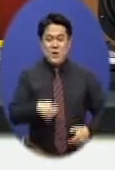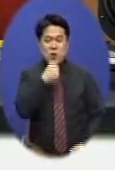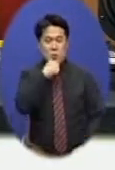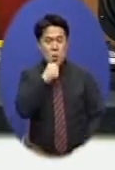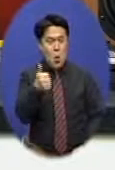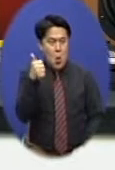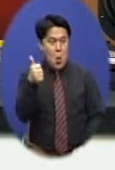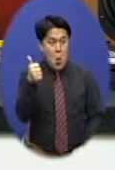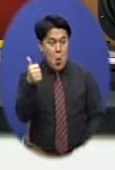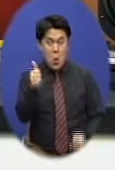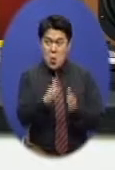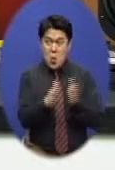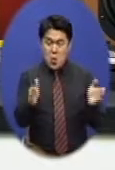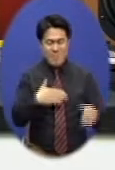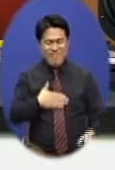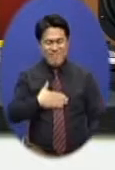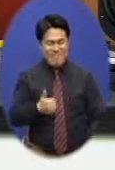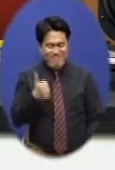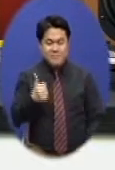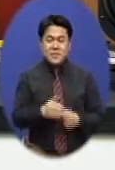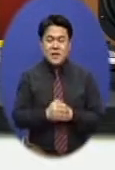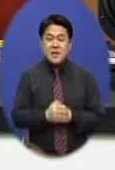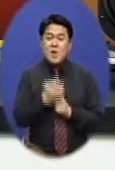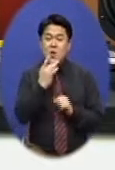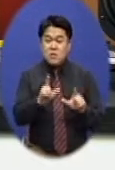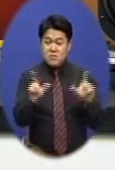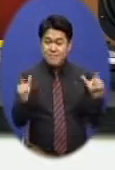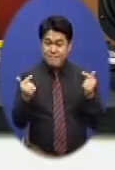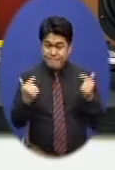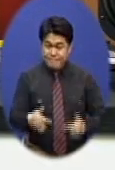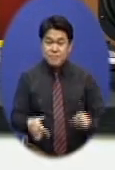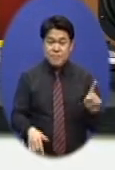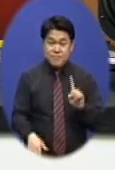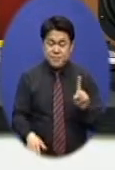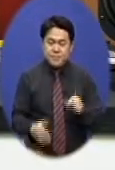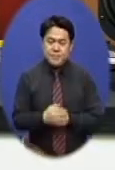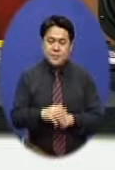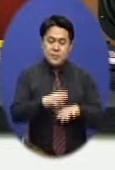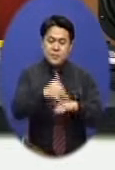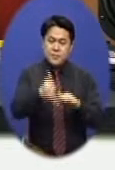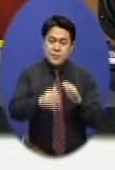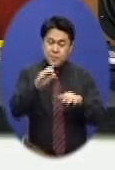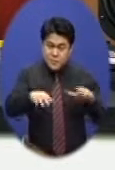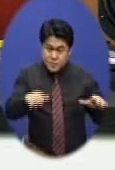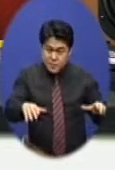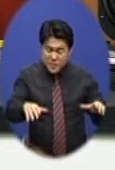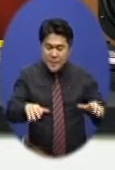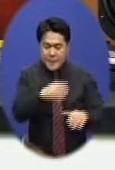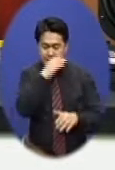같아요. 저희도 기분이 좋습니다. 네. 원희정 씨, 네. 매주 화요일이면요. 농촌 바로 알기 퀴즈가 있는